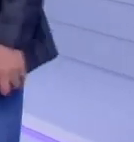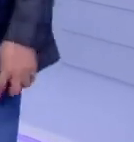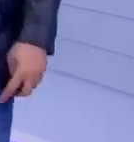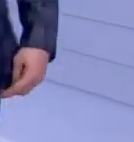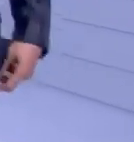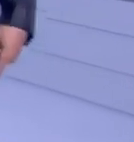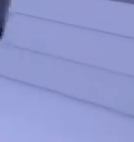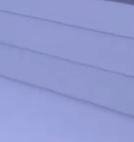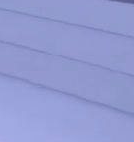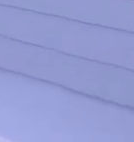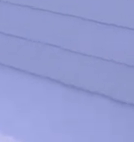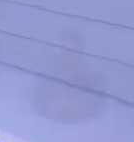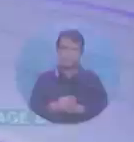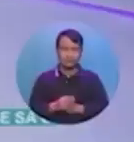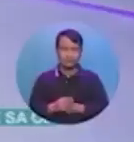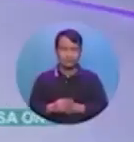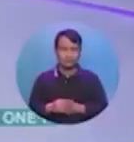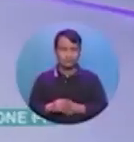accomplishment report.